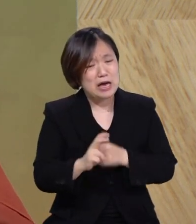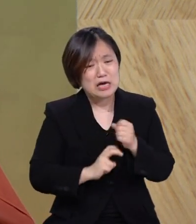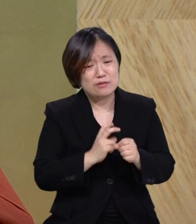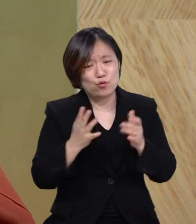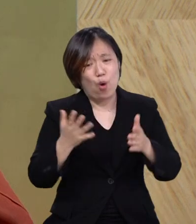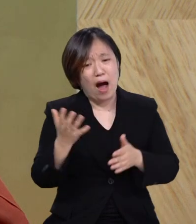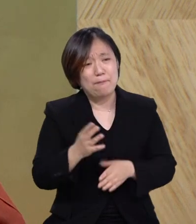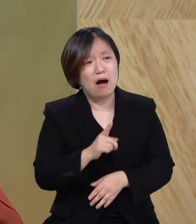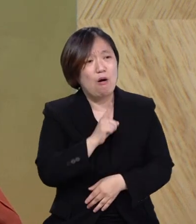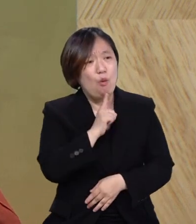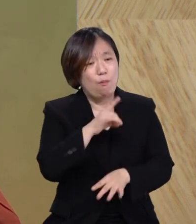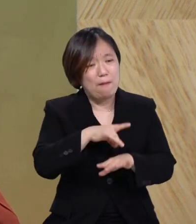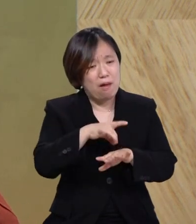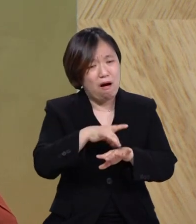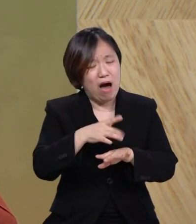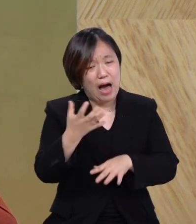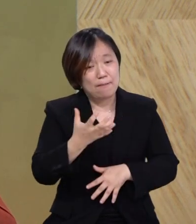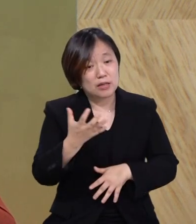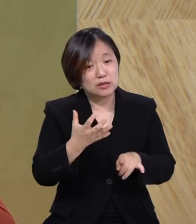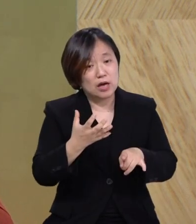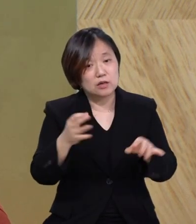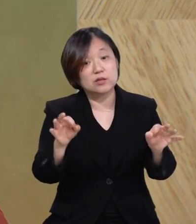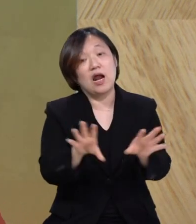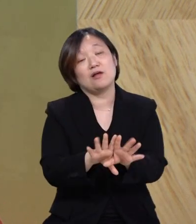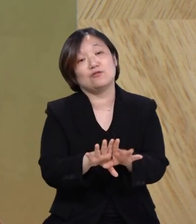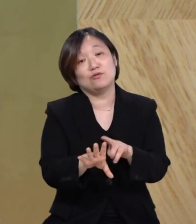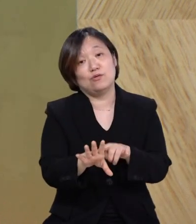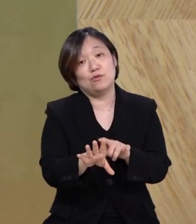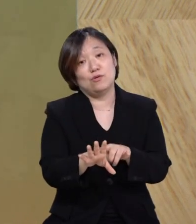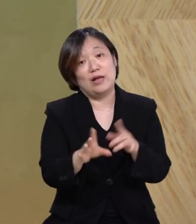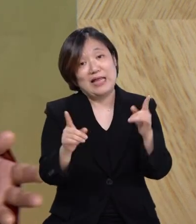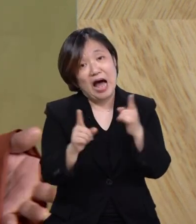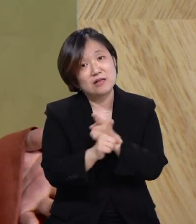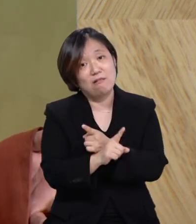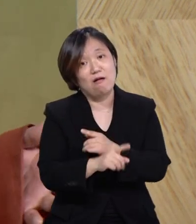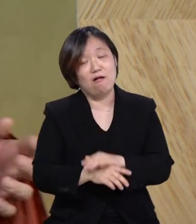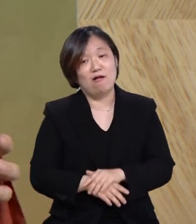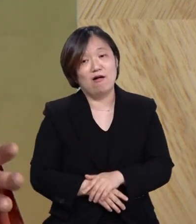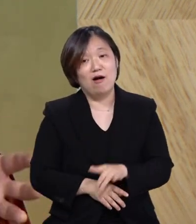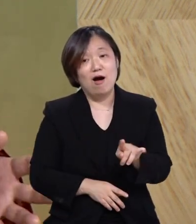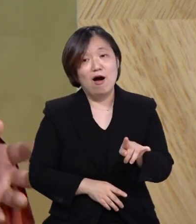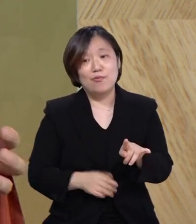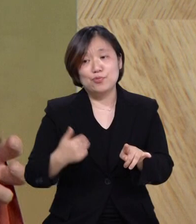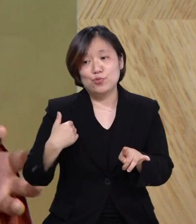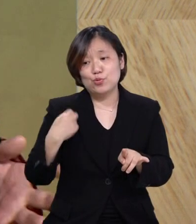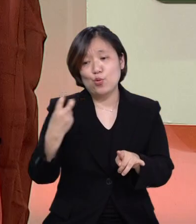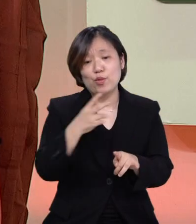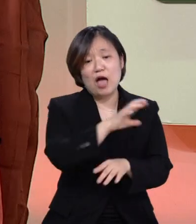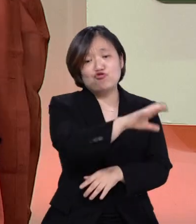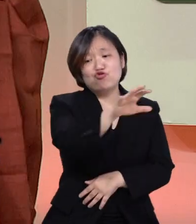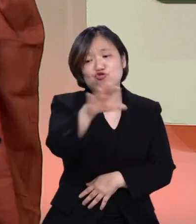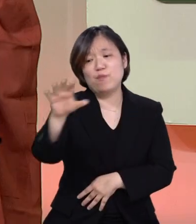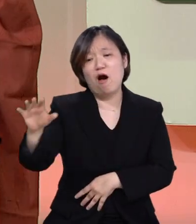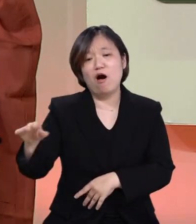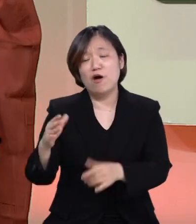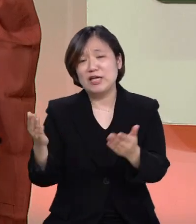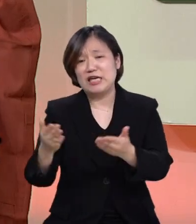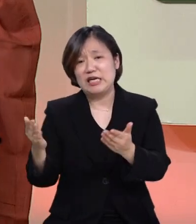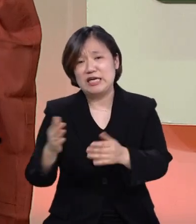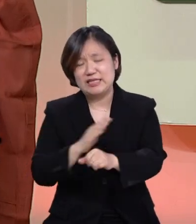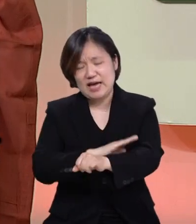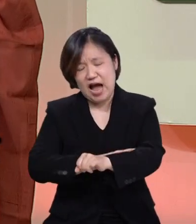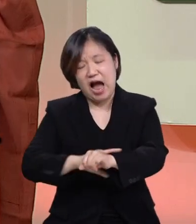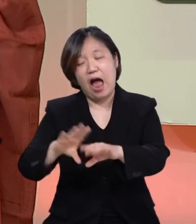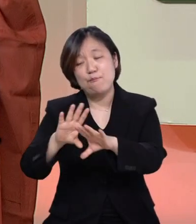몸이 많이 몸이 많이 건강해졌고 그리고 주변에 일들이 점점 편안하게 풀리는